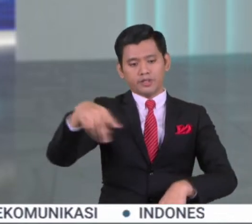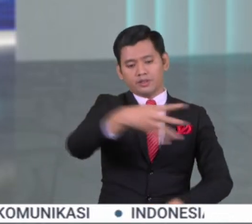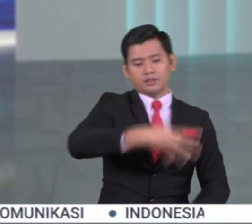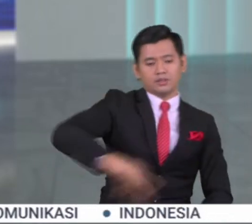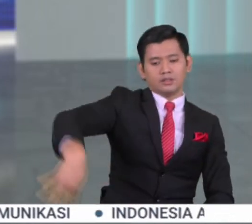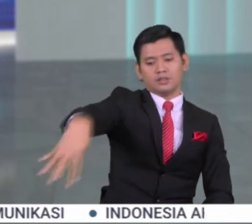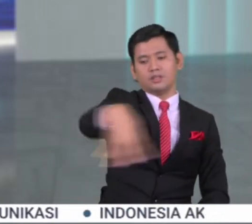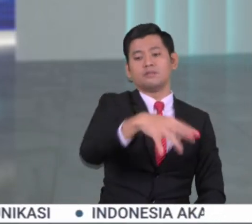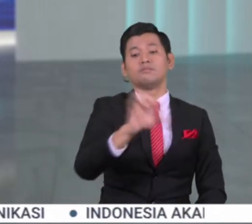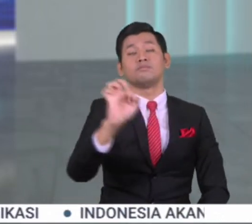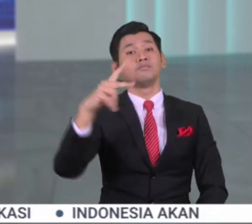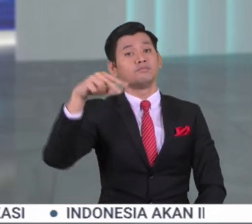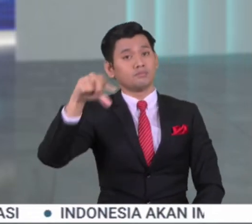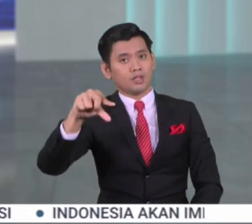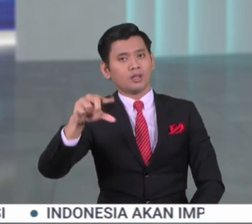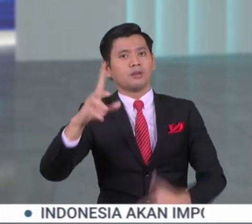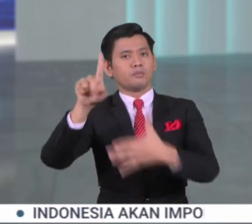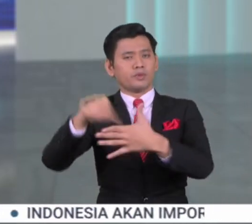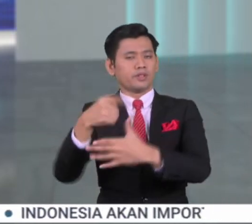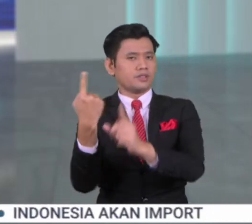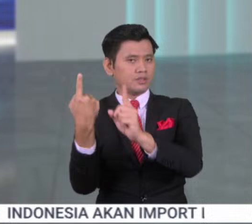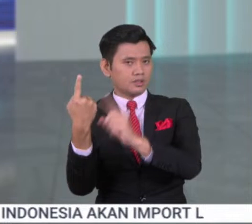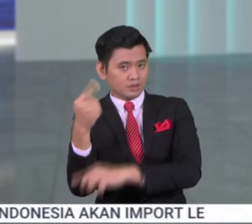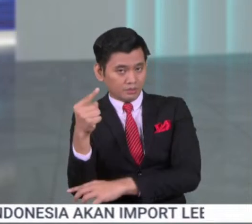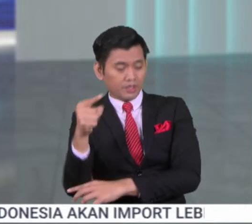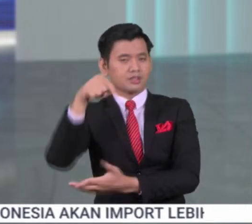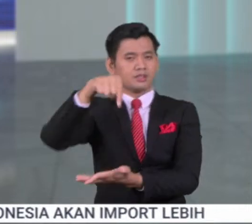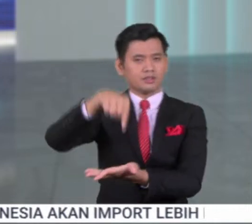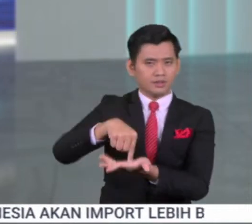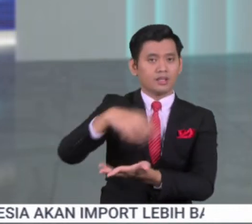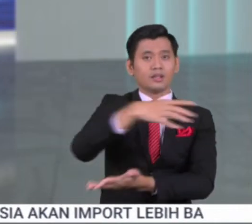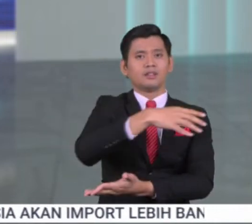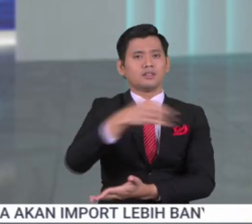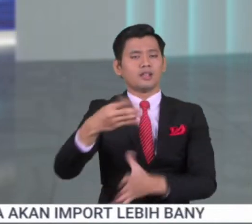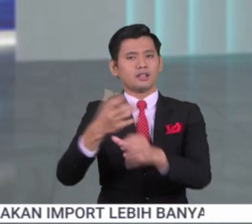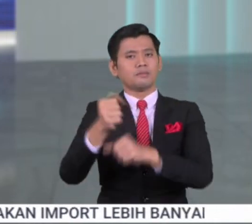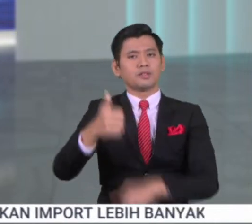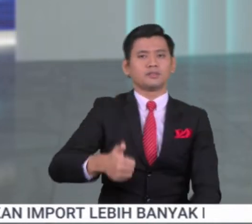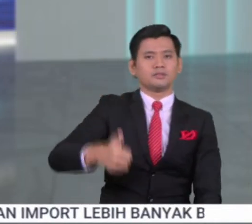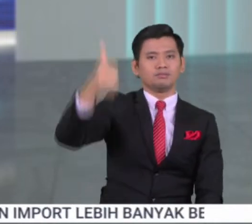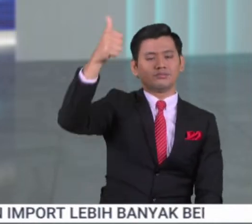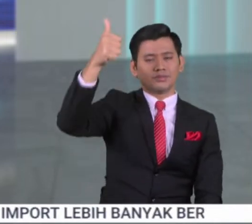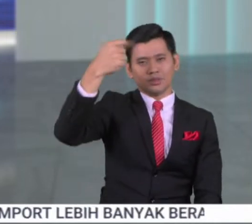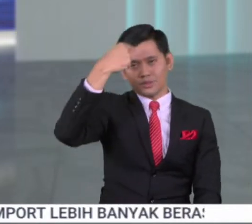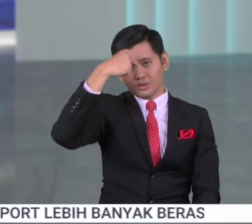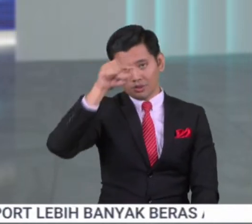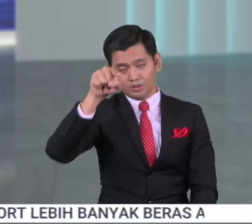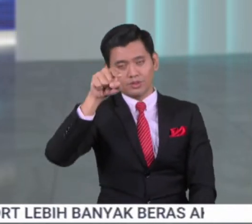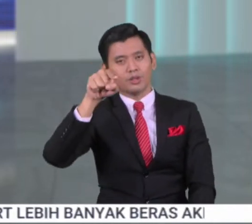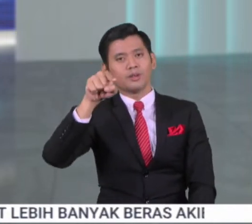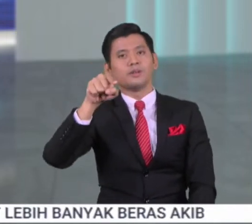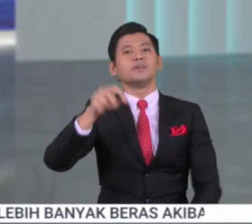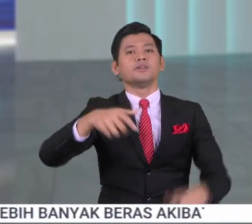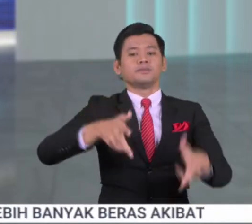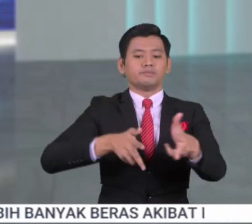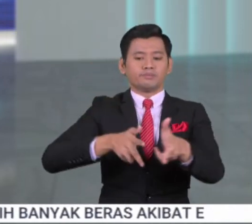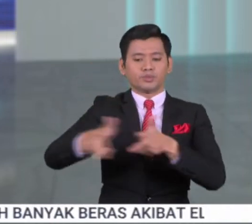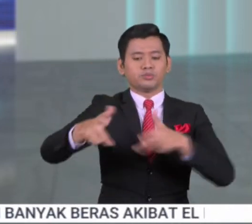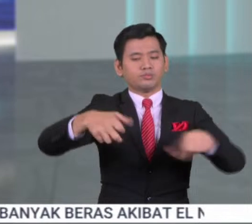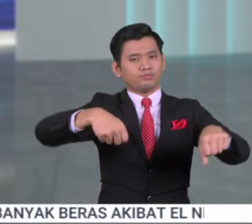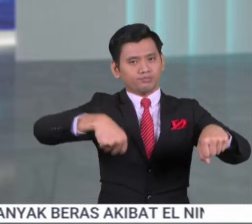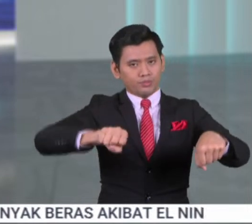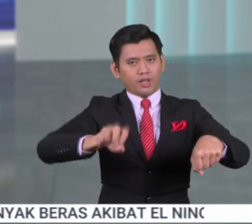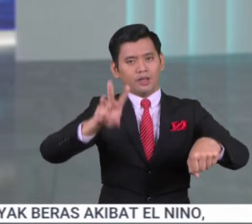Antarabangsa Sepang SIC November ini. Dia yang mencipta sensasi dengan meraih kemenangan hat-trick pada kejuaraan Superbike Malaysia